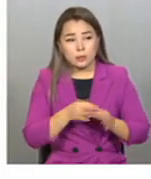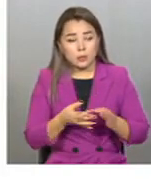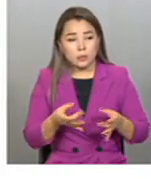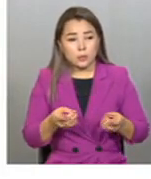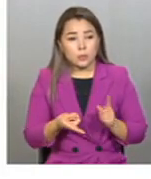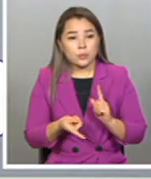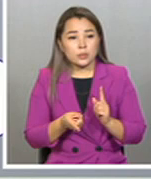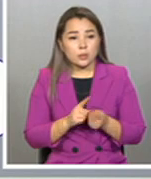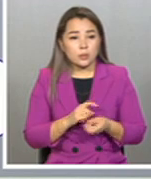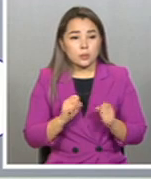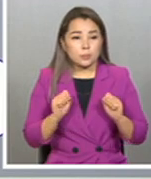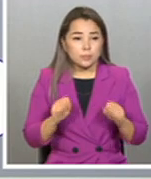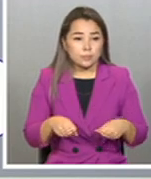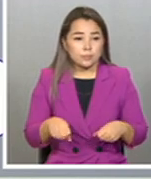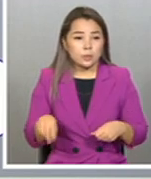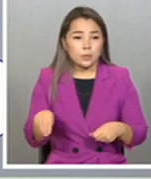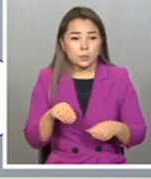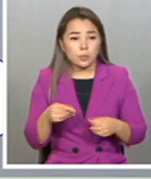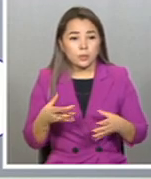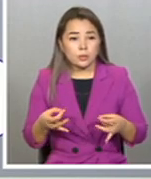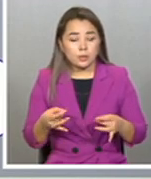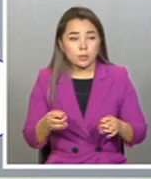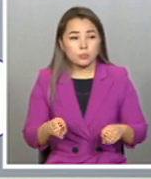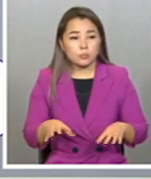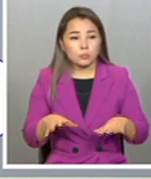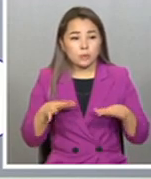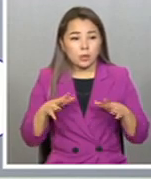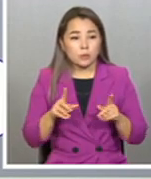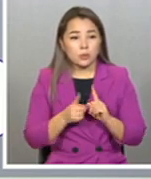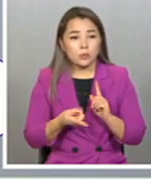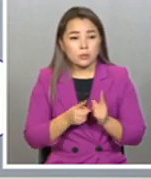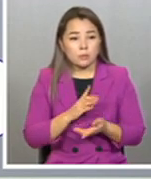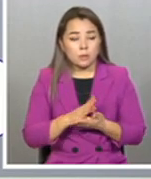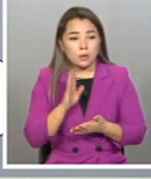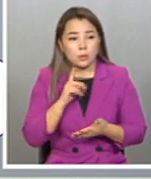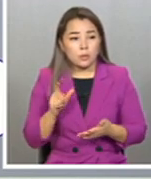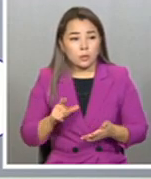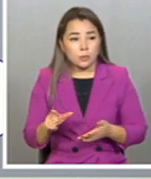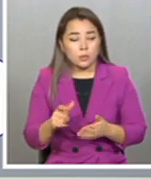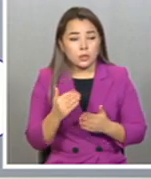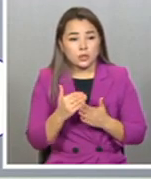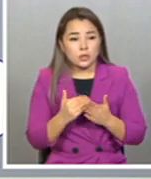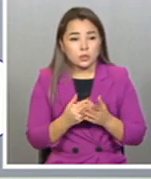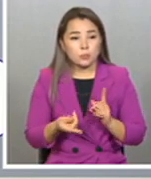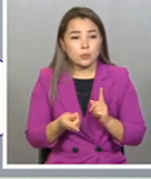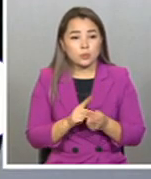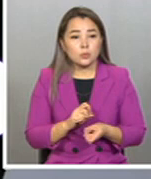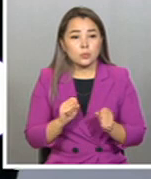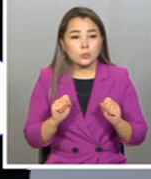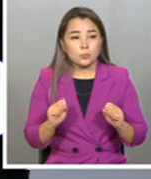мүмкін, топырақтың ылғалдылығы булануға келуі мүмкін, өзен ағынының режимін өзгертуі мүмкін.